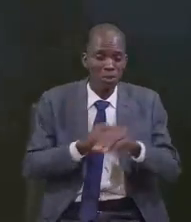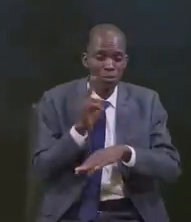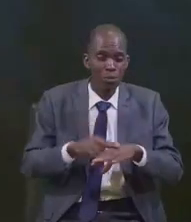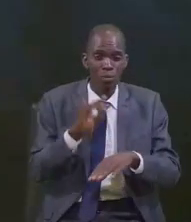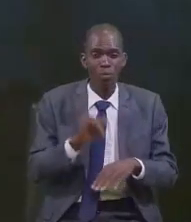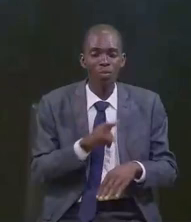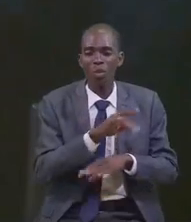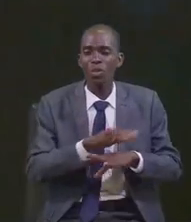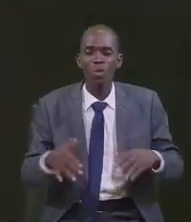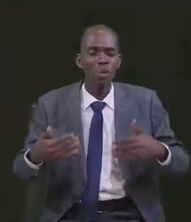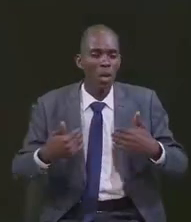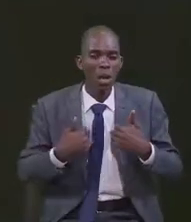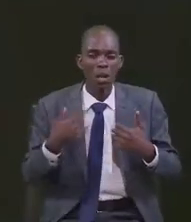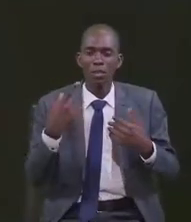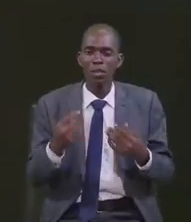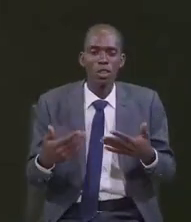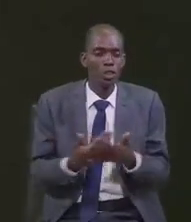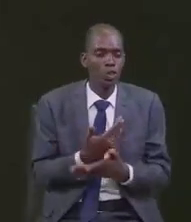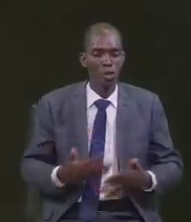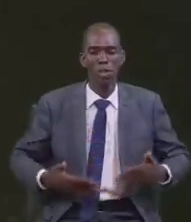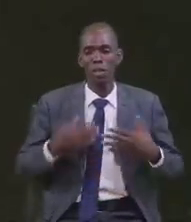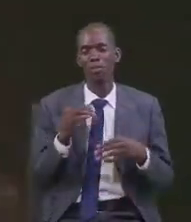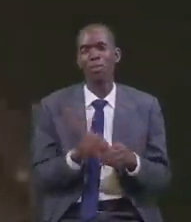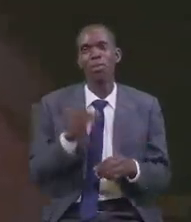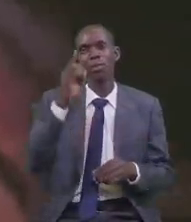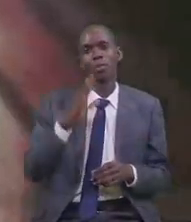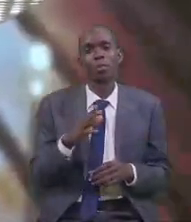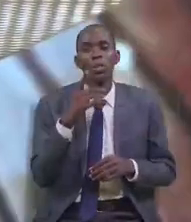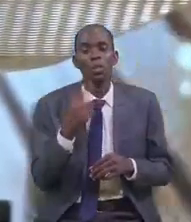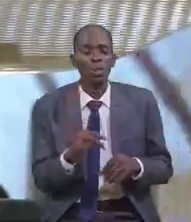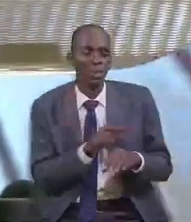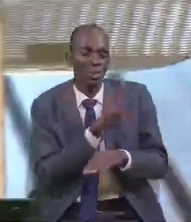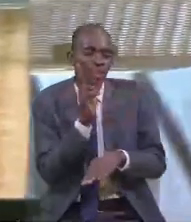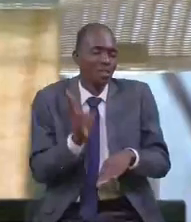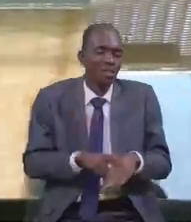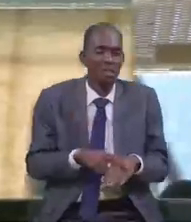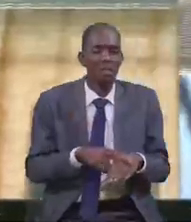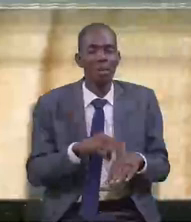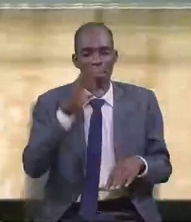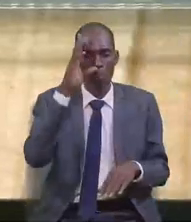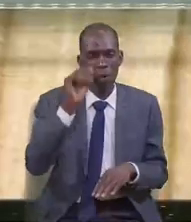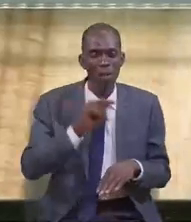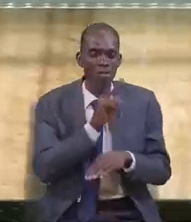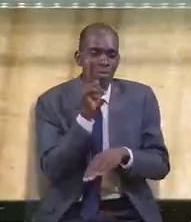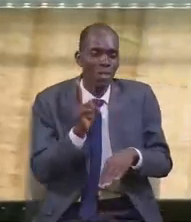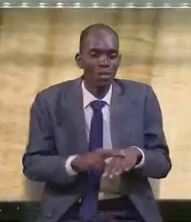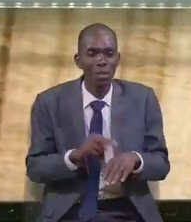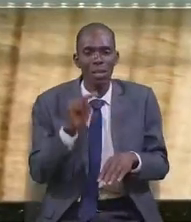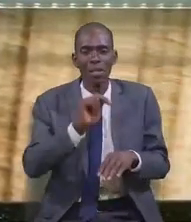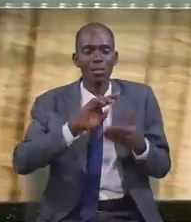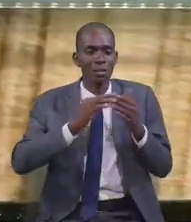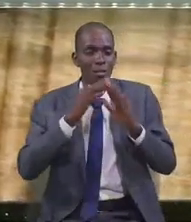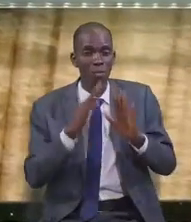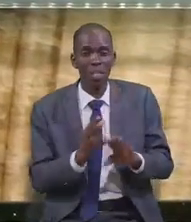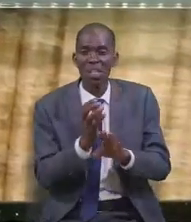dans le Seigneur. Alors, l'homme animal, le Nazaréen naturel, ne reçoit pas les